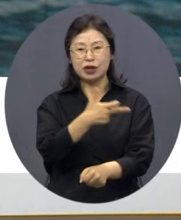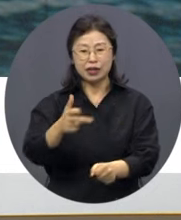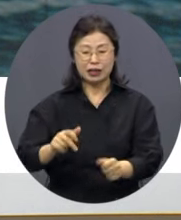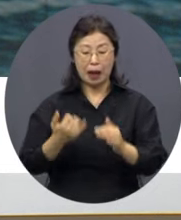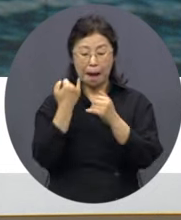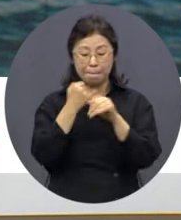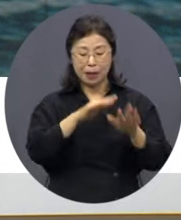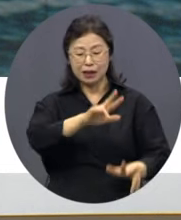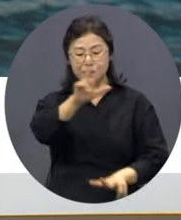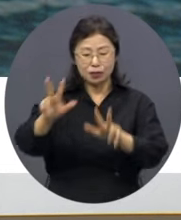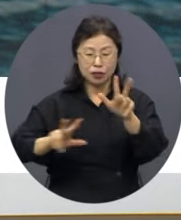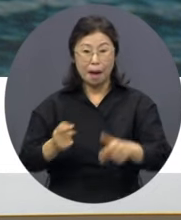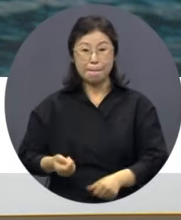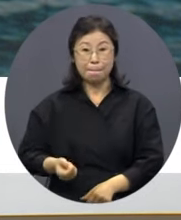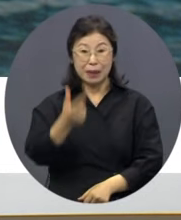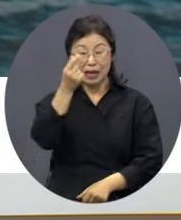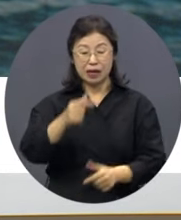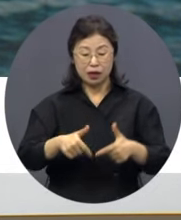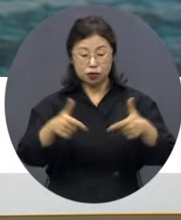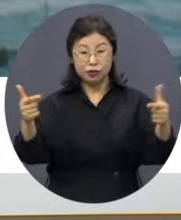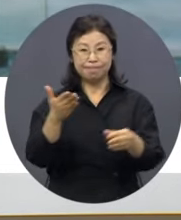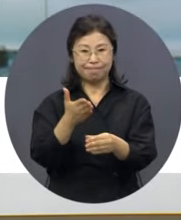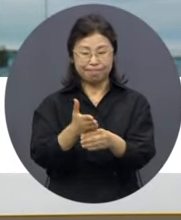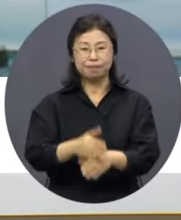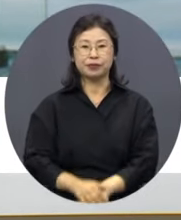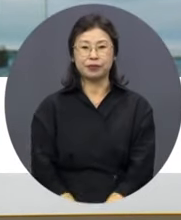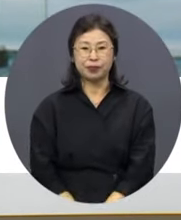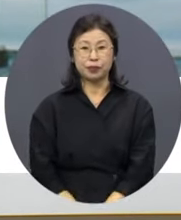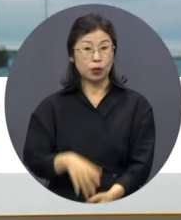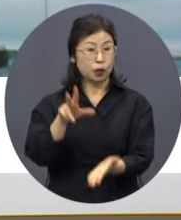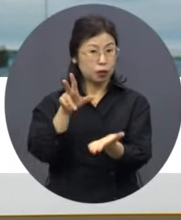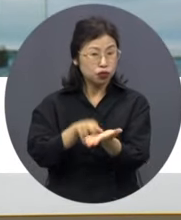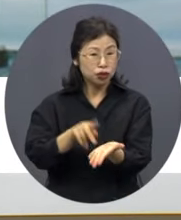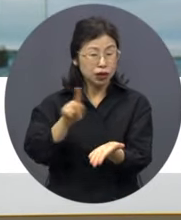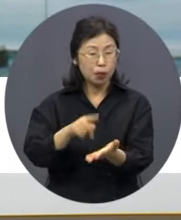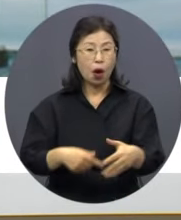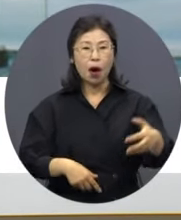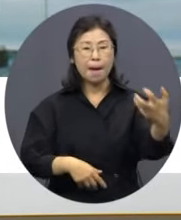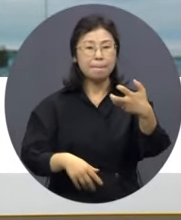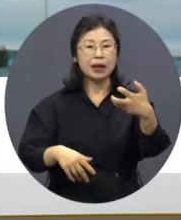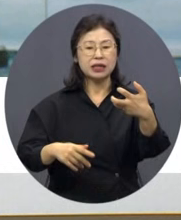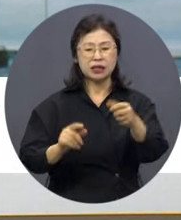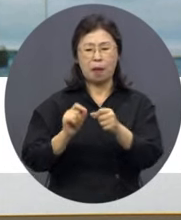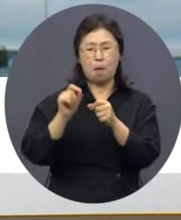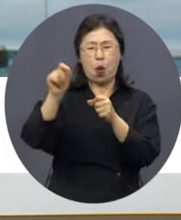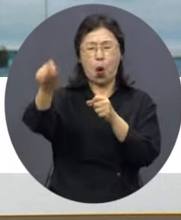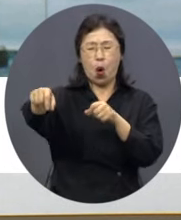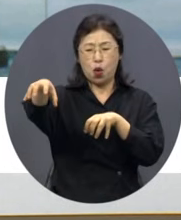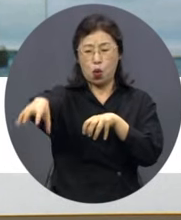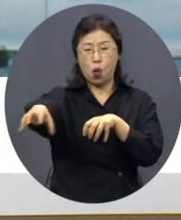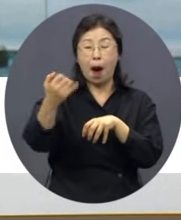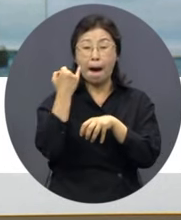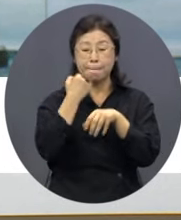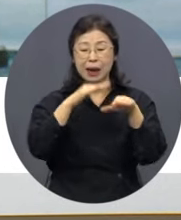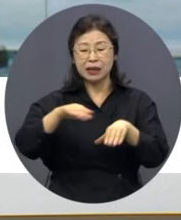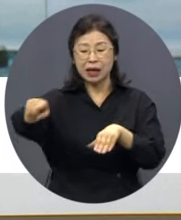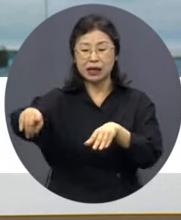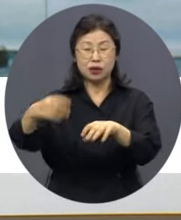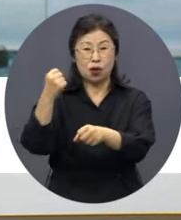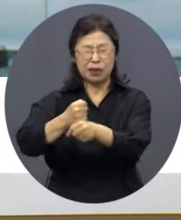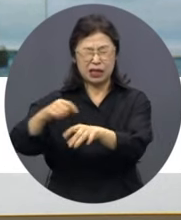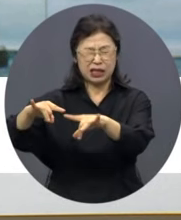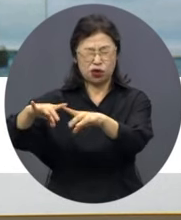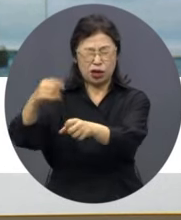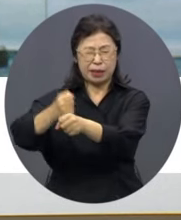해상 폭력 단지를 빠르게 늘릴 계획입니다 문제는 880km 이상 떨어진이 먼바다에서 만든 많은